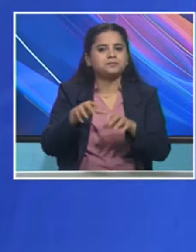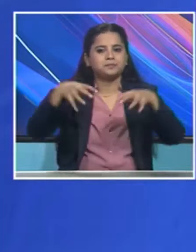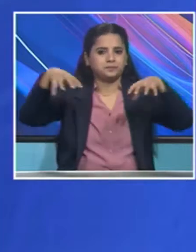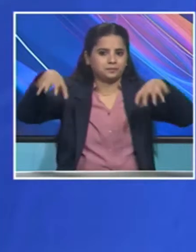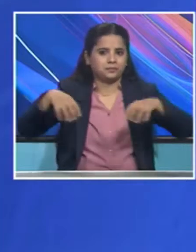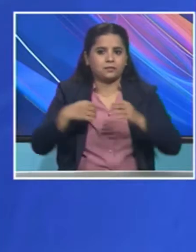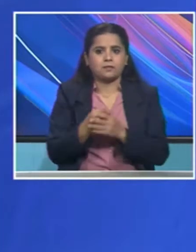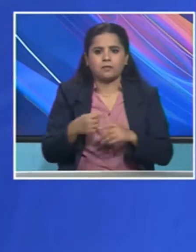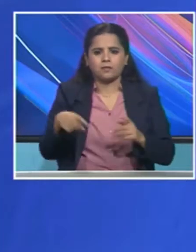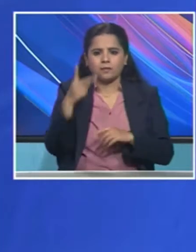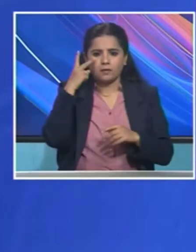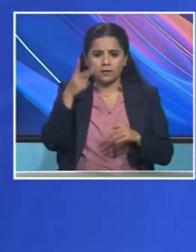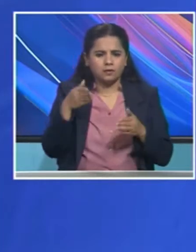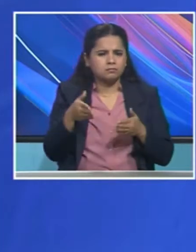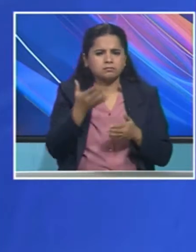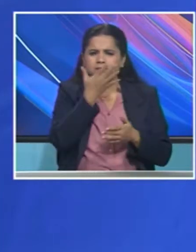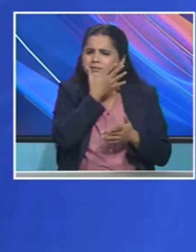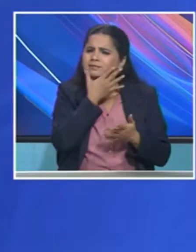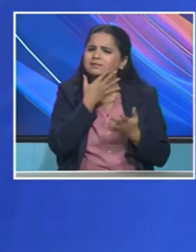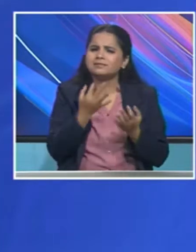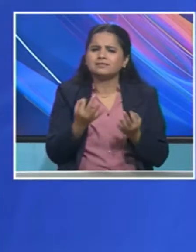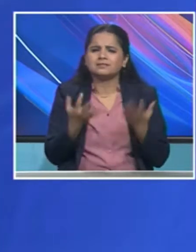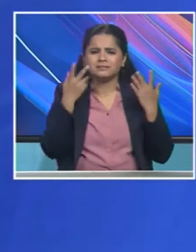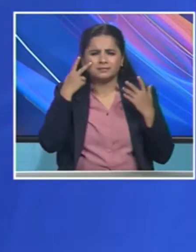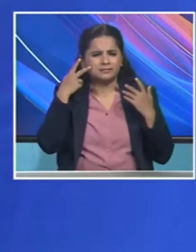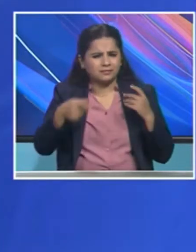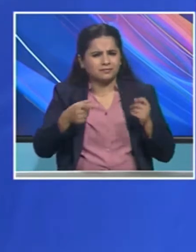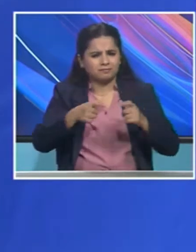वास्तुकला का एक शानदार नमूना।